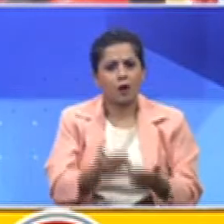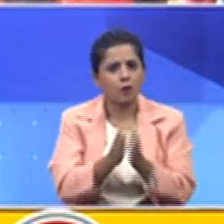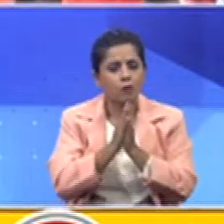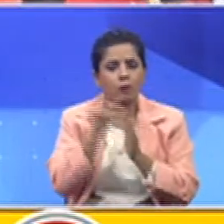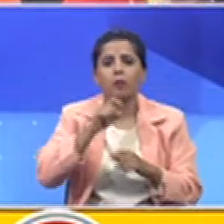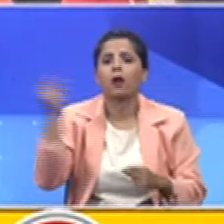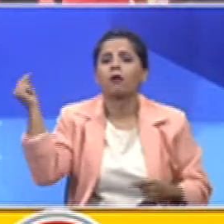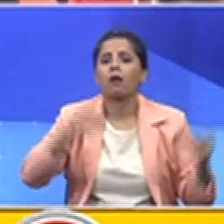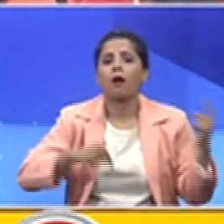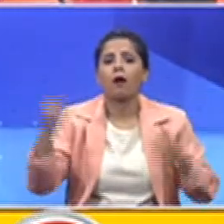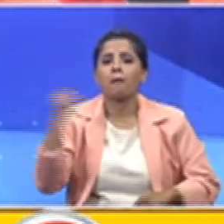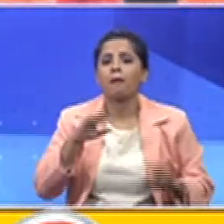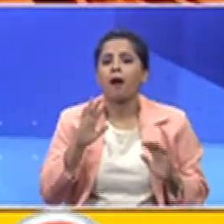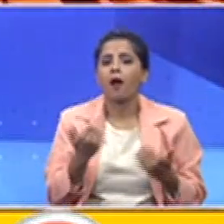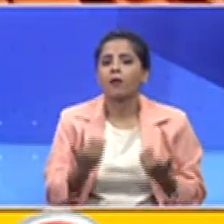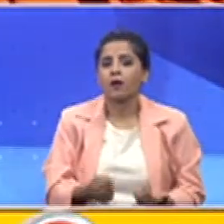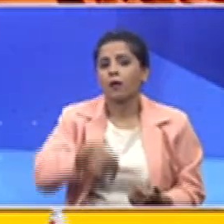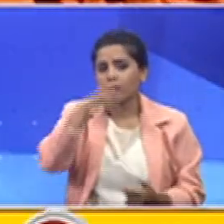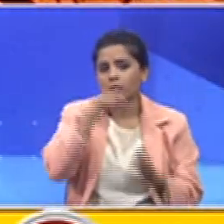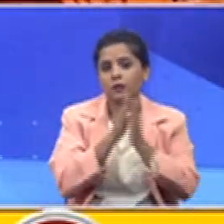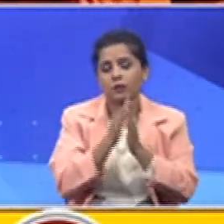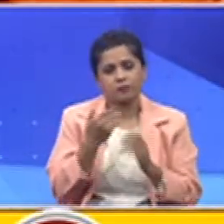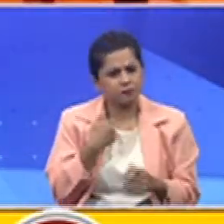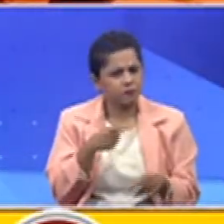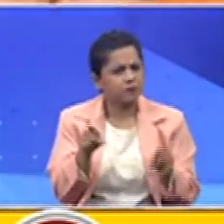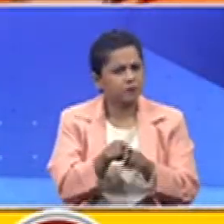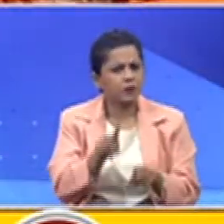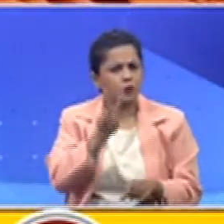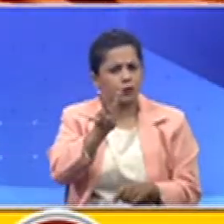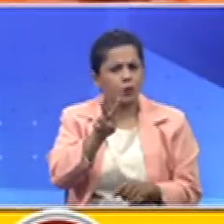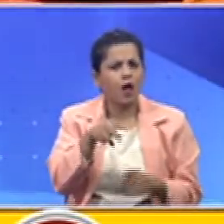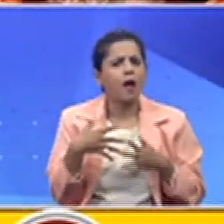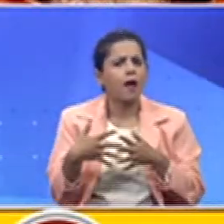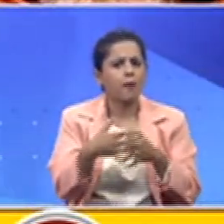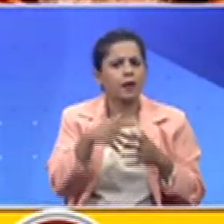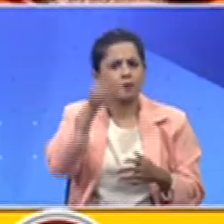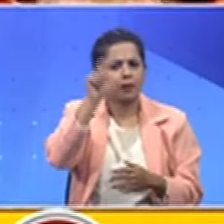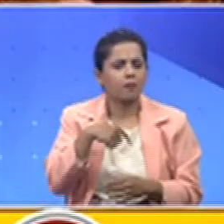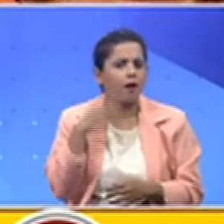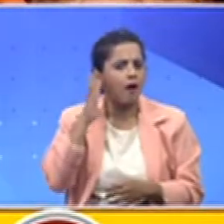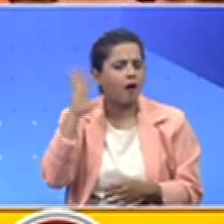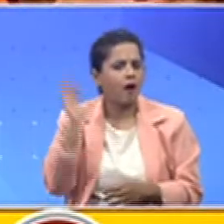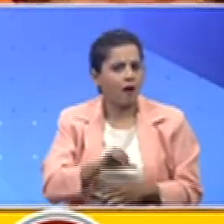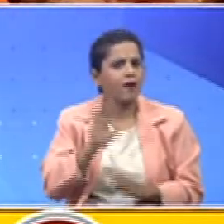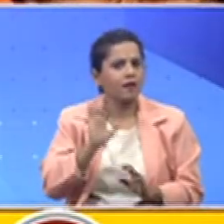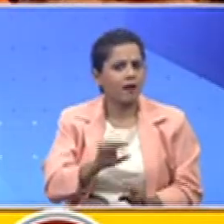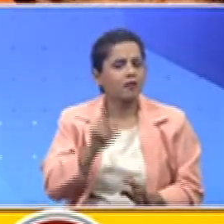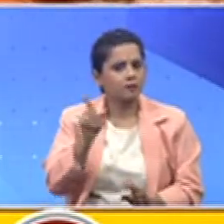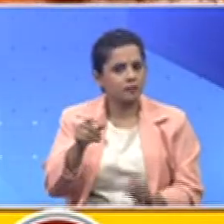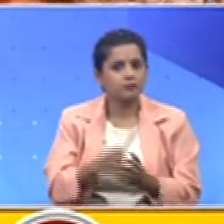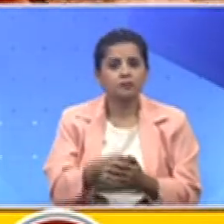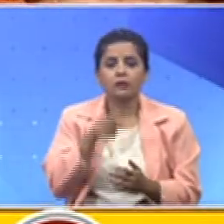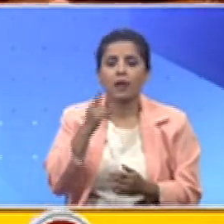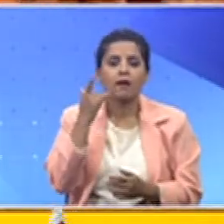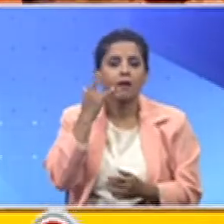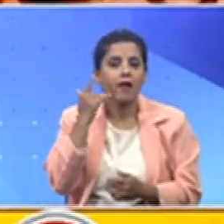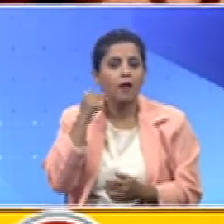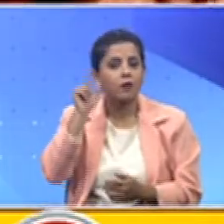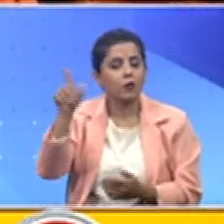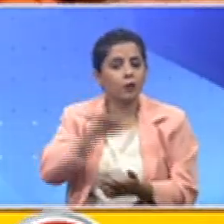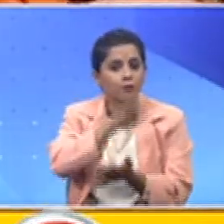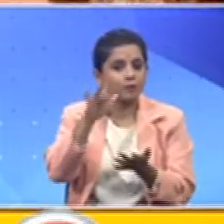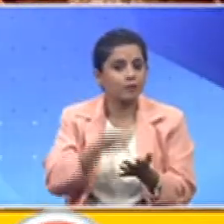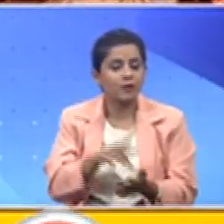आ रहे हैं। मुझे ऐसे ही 2 अमेरिकन दोस्तों के बारे में पता चला है जो कैलिफोर्निया